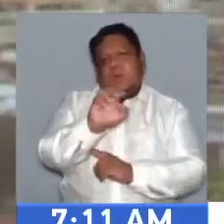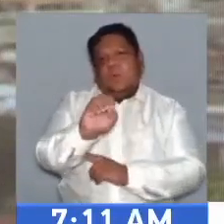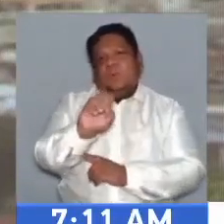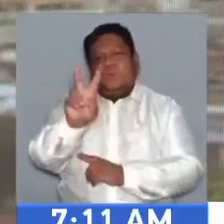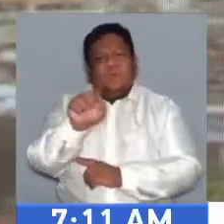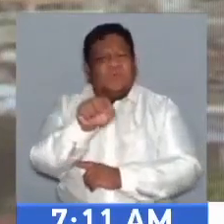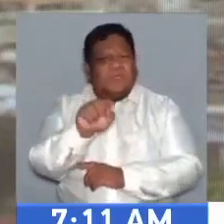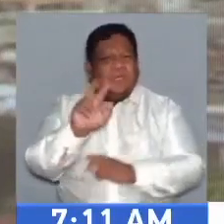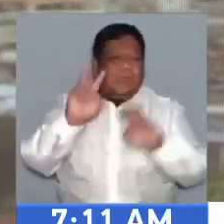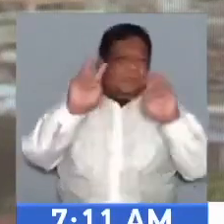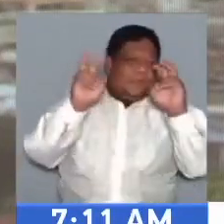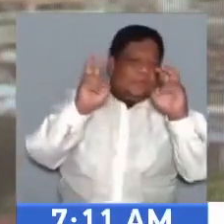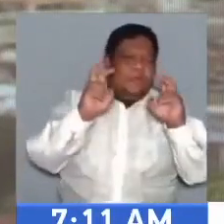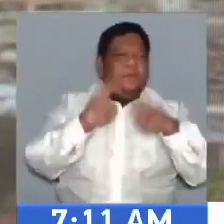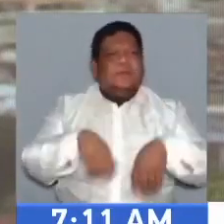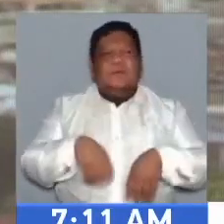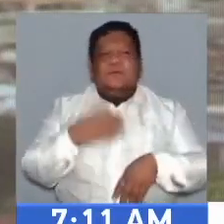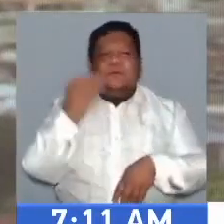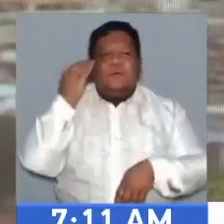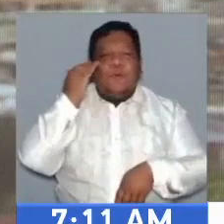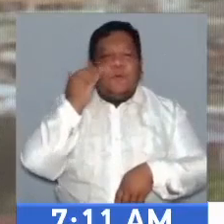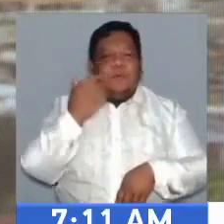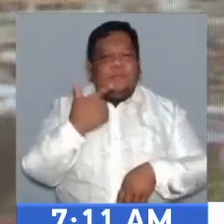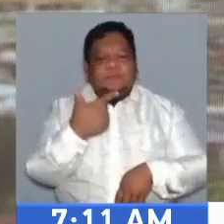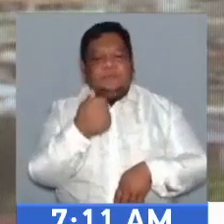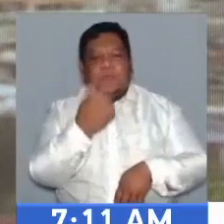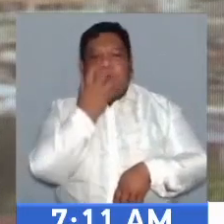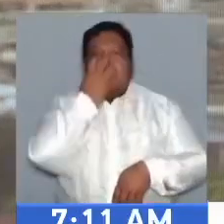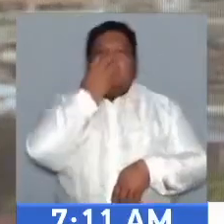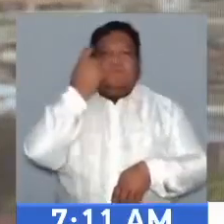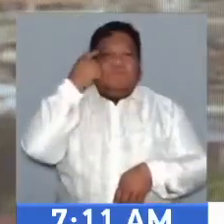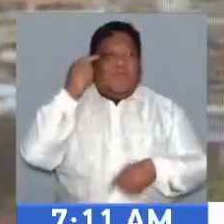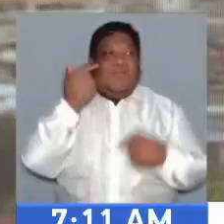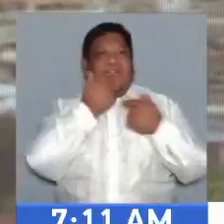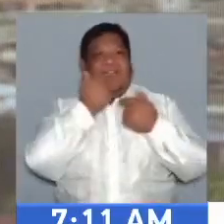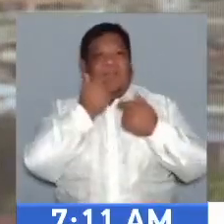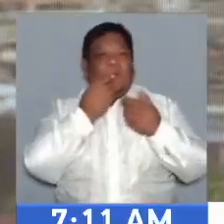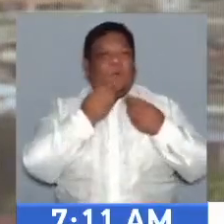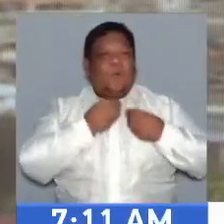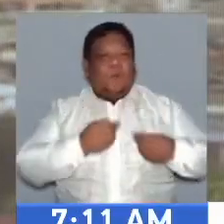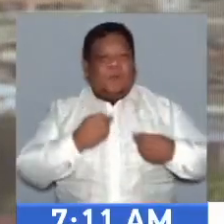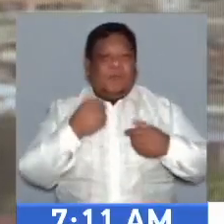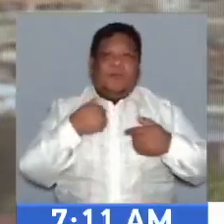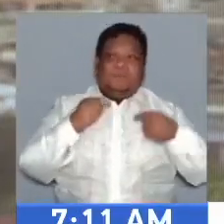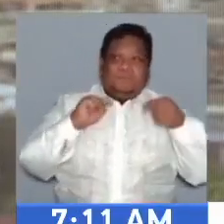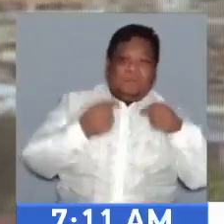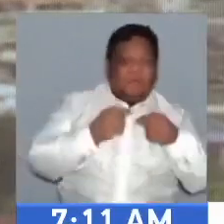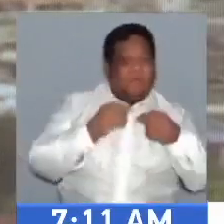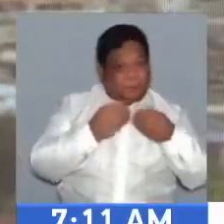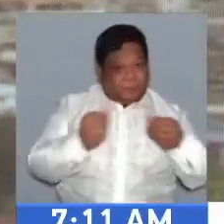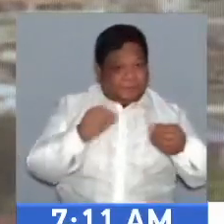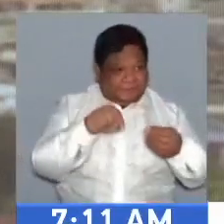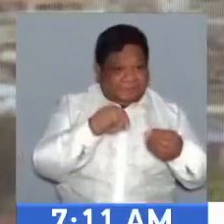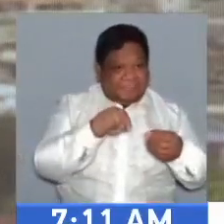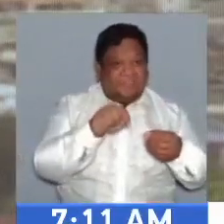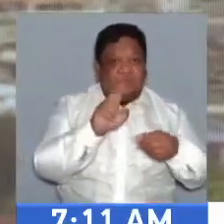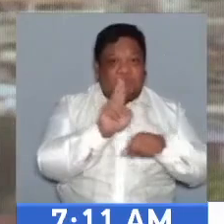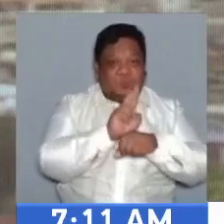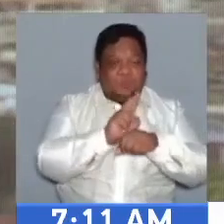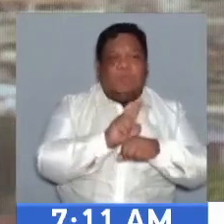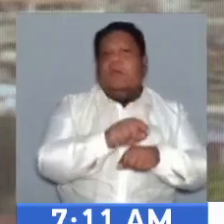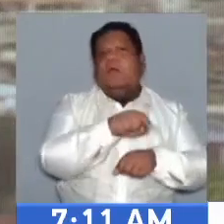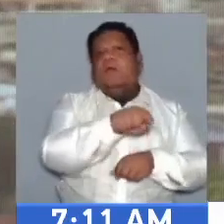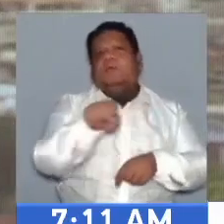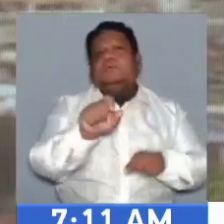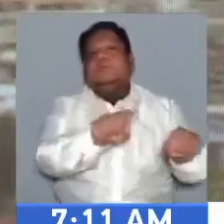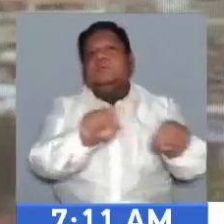sa Pasay City. Naakto ang panggumagamit ng laughing gas ang ilang customer, kabilang ilang dayuhan. May unang balita si Nico